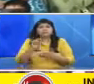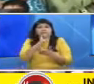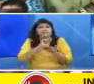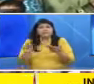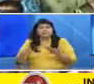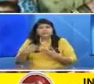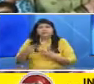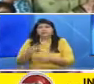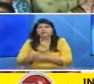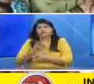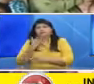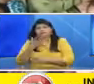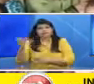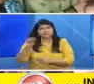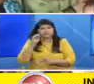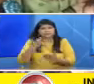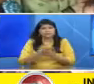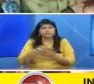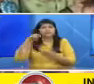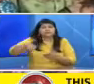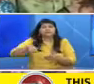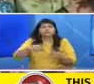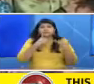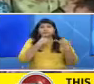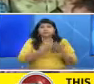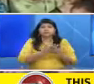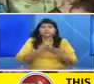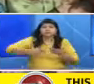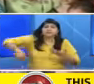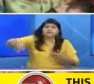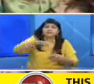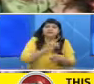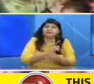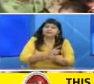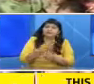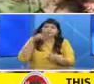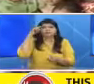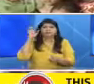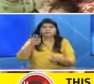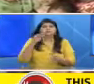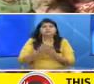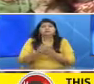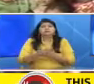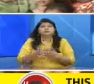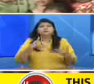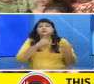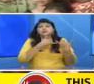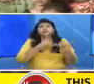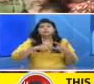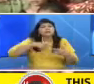सीख सकते हैं। और इसीलिए तो श्री कृष्ण जगतगुरु के रूप में भी जाने गए। कृष्णम वंदे